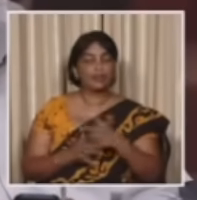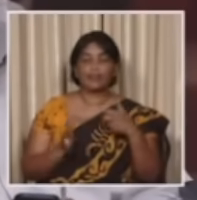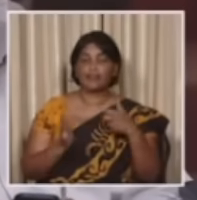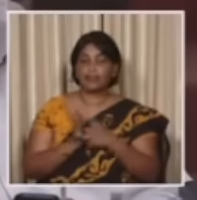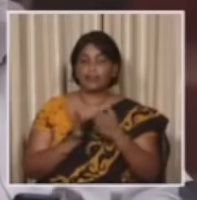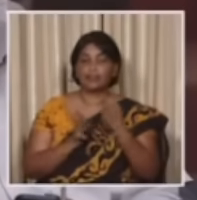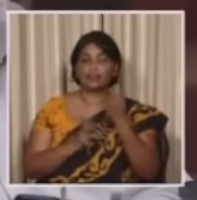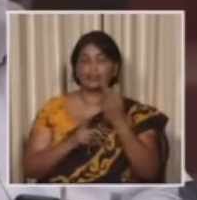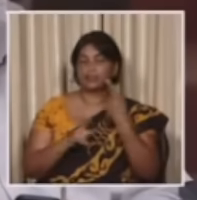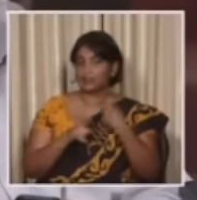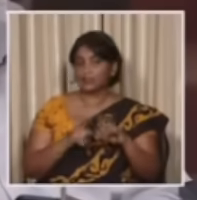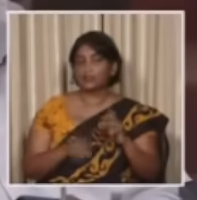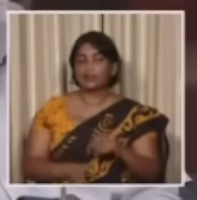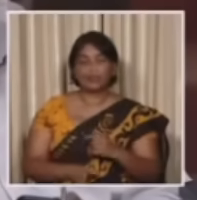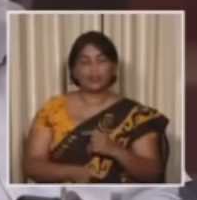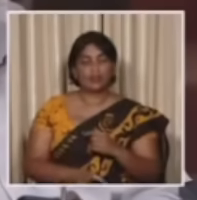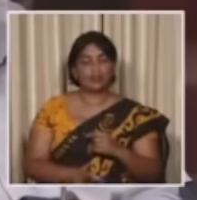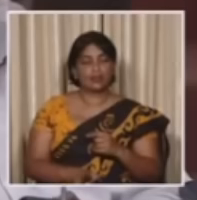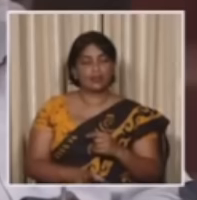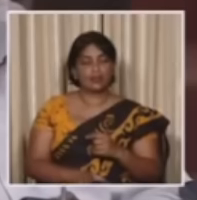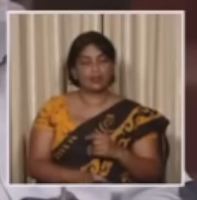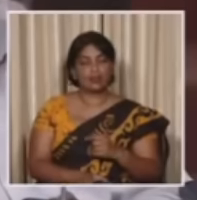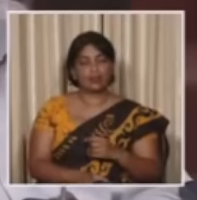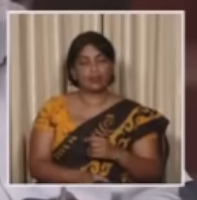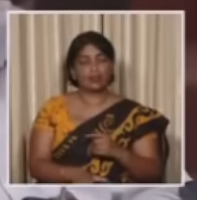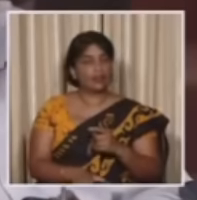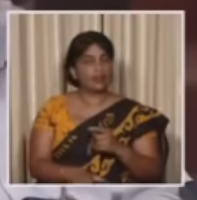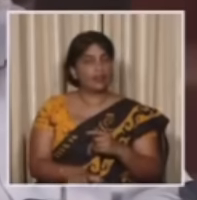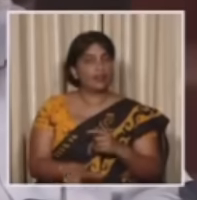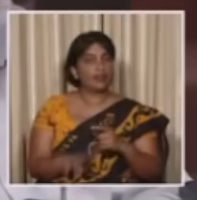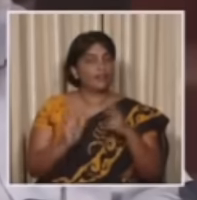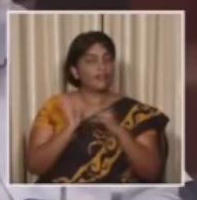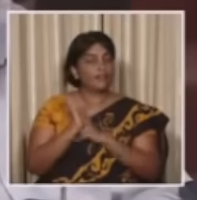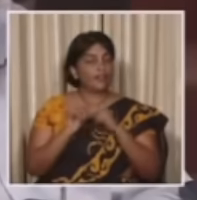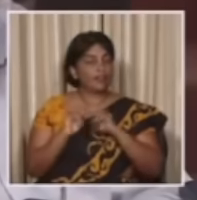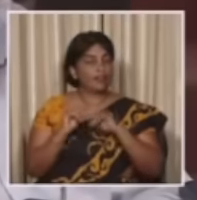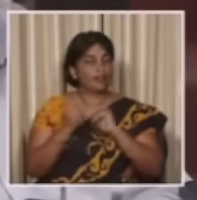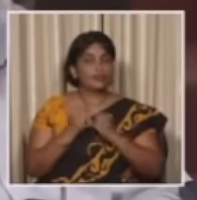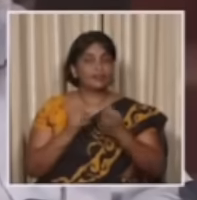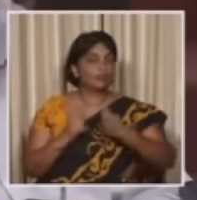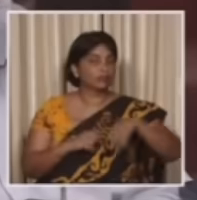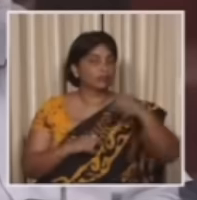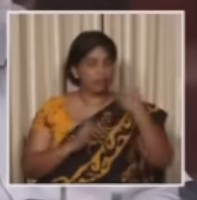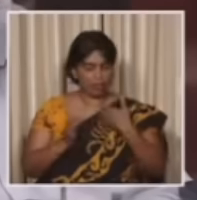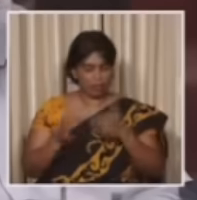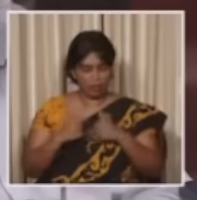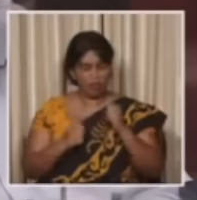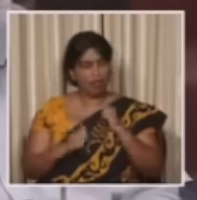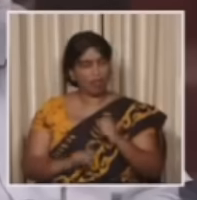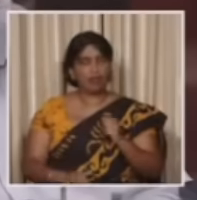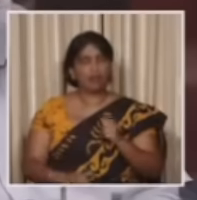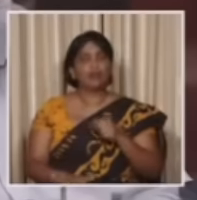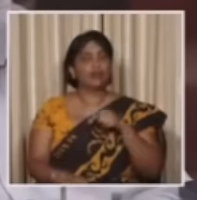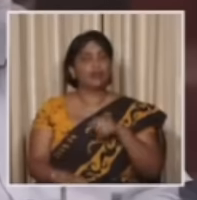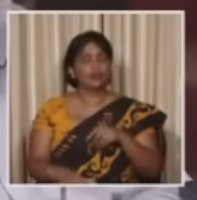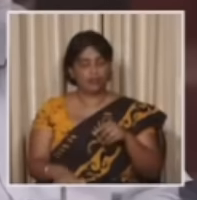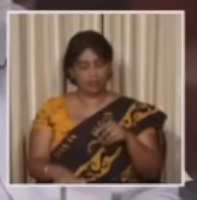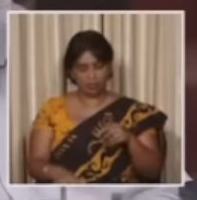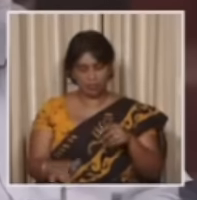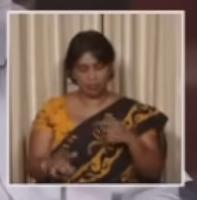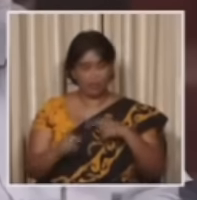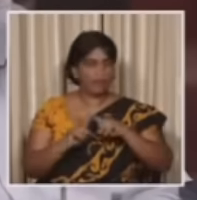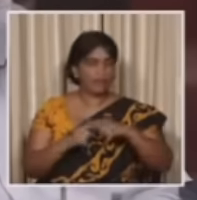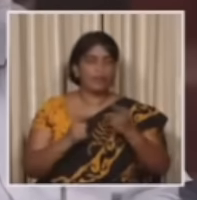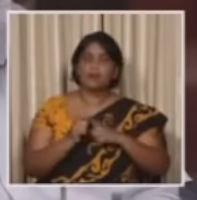විතරයි. එතකොට VFS චාර්ජස් කොහොමද කැබිනට් එකෙන් වැඩි කරන්නේ? VFS චාර්ජස් කියන වෙන වෙන වෙන